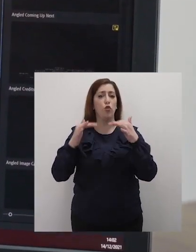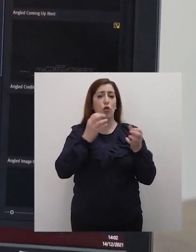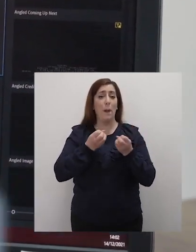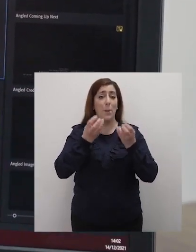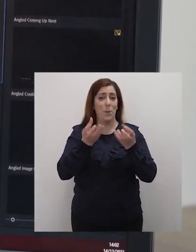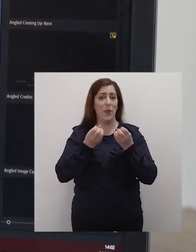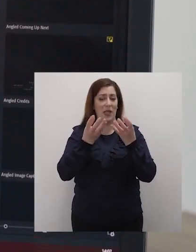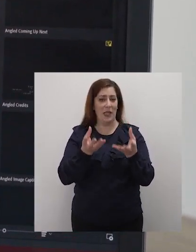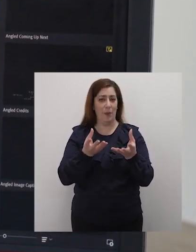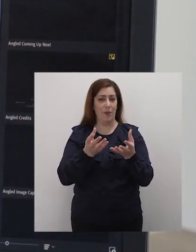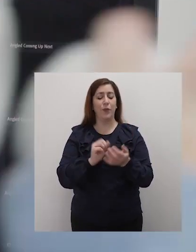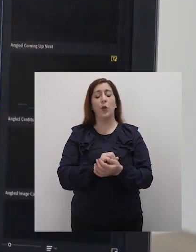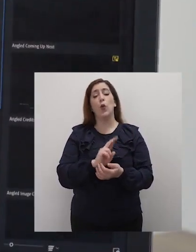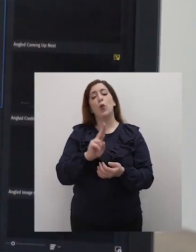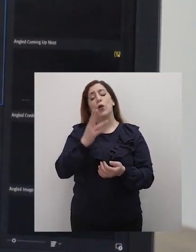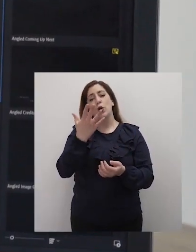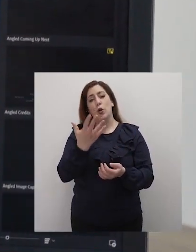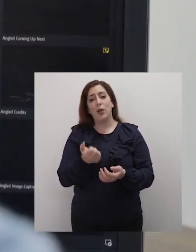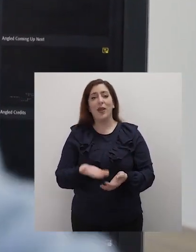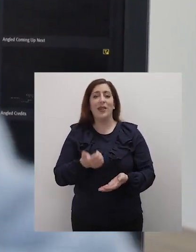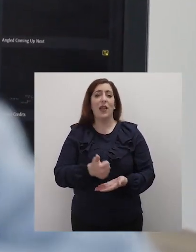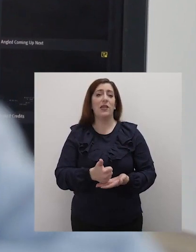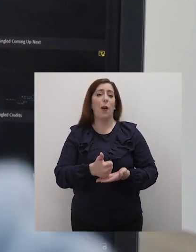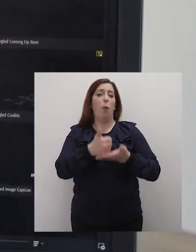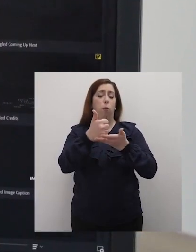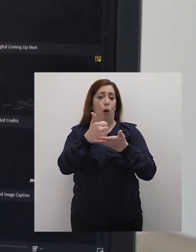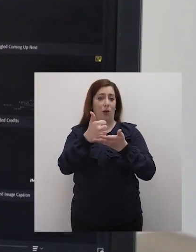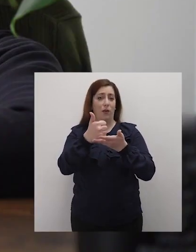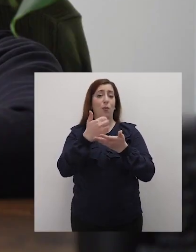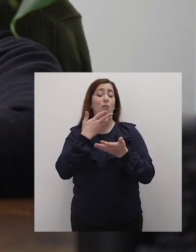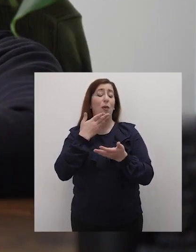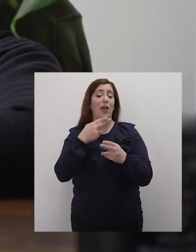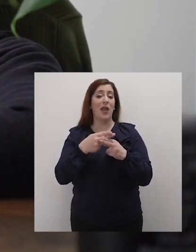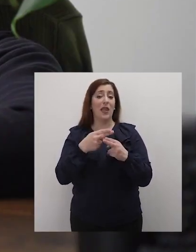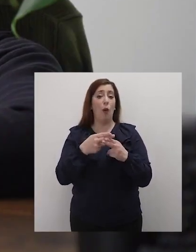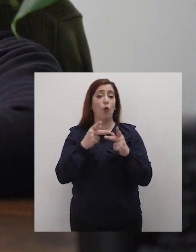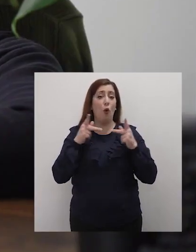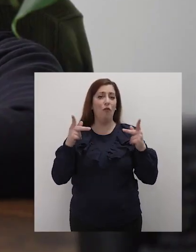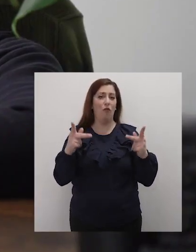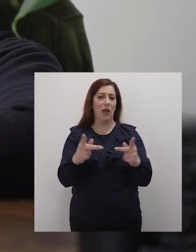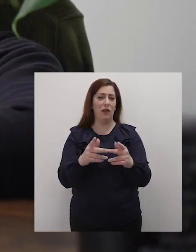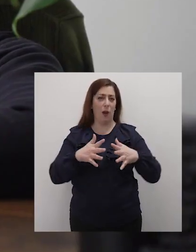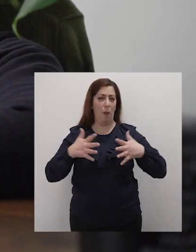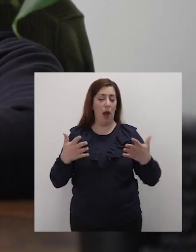also have improved support for our logistics related to making sure our conferences